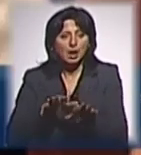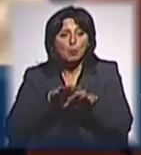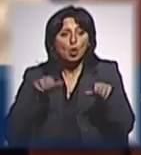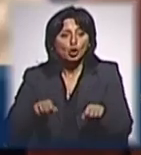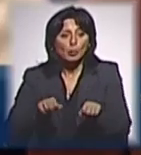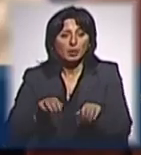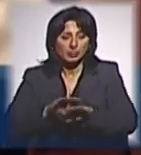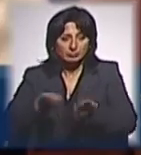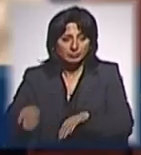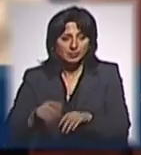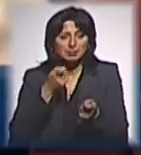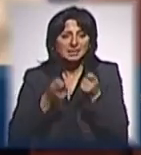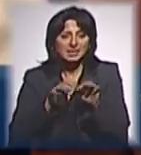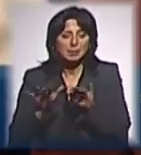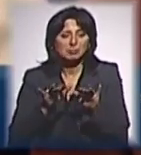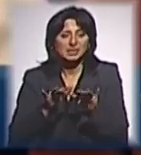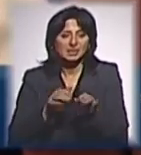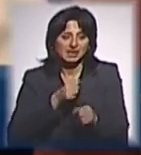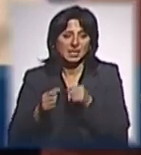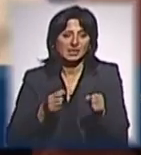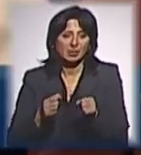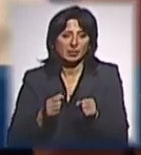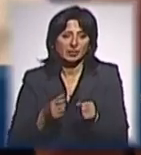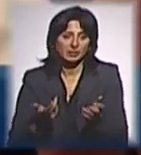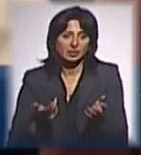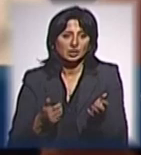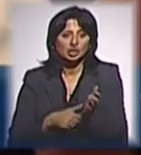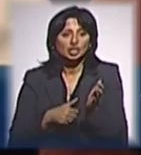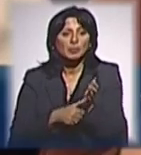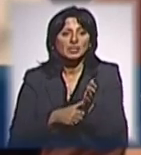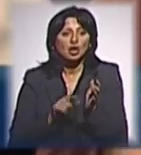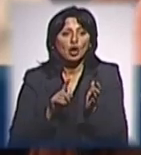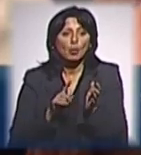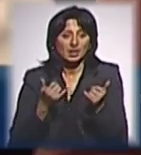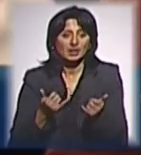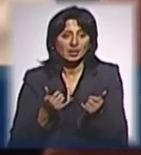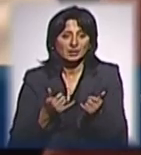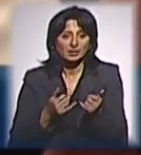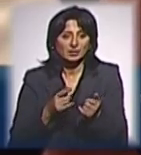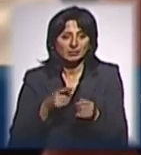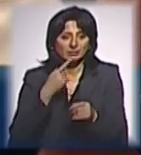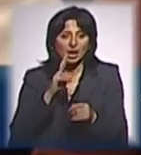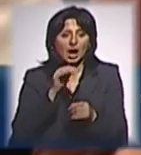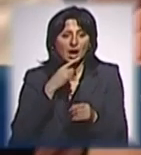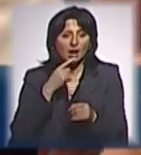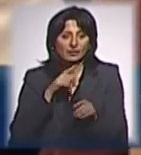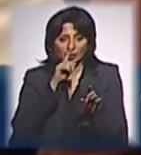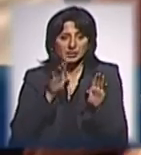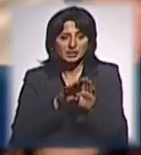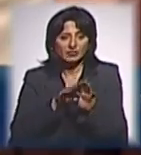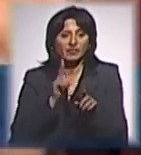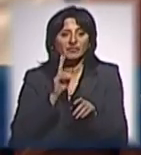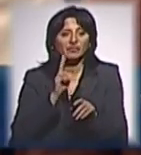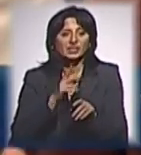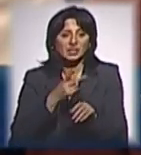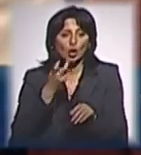მცირე მეწარმეობის განვითარება ერთ-ერთი გზა არის დასაქმებისთვის და შემწეობებზე რომ არ თქვა არ შემილია. დღეს აი შანხაი ახსენა კახამ და მსგავსი ბევრი მაგალითი